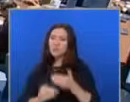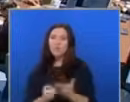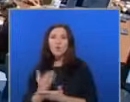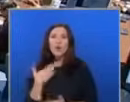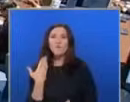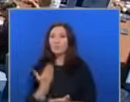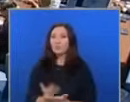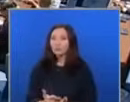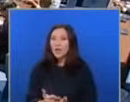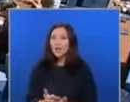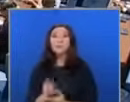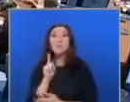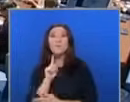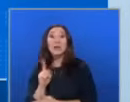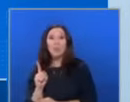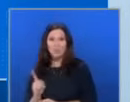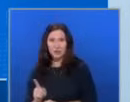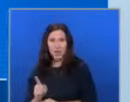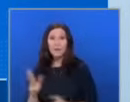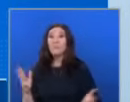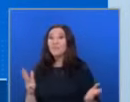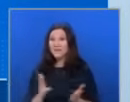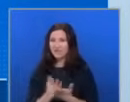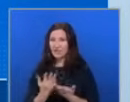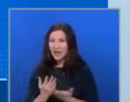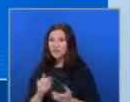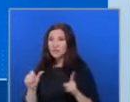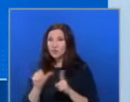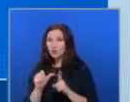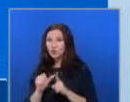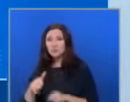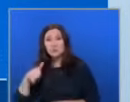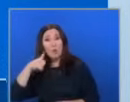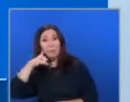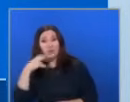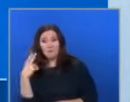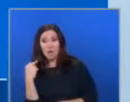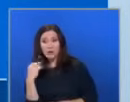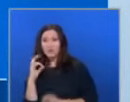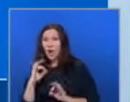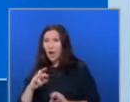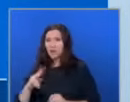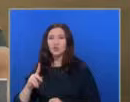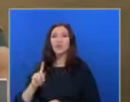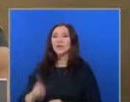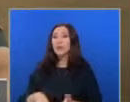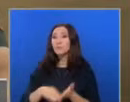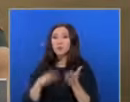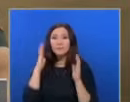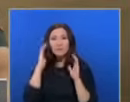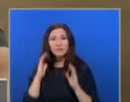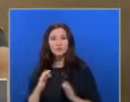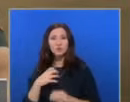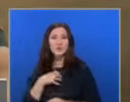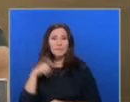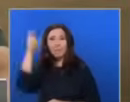ново предложение с предупреждение. 19 юни. Ми се обаждат и ми казват така или иначе, трябва да подкрепите